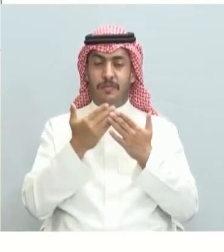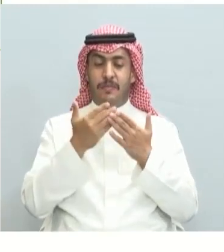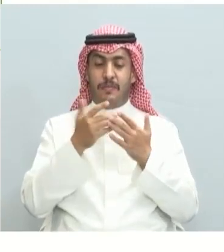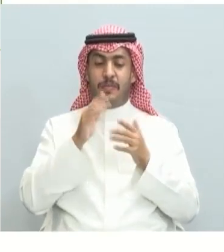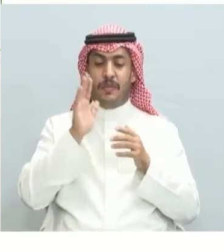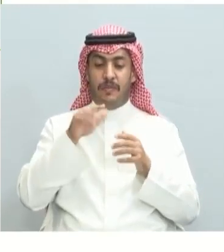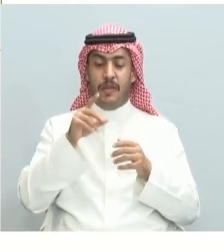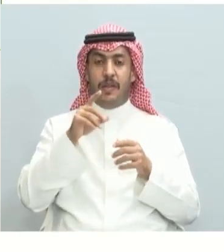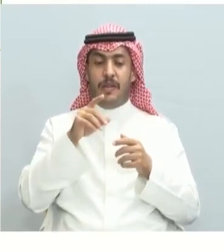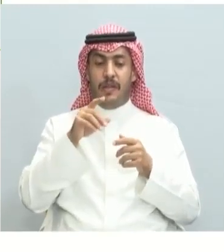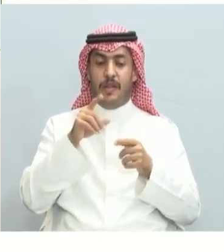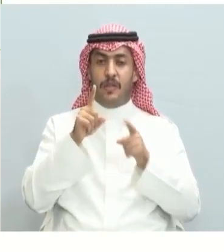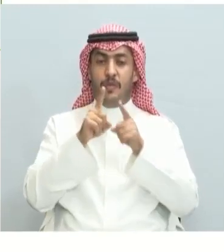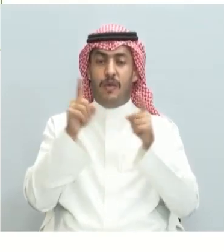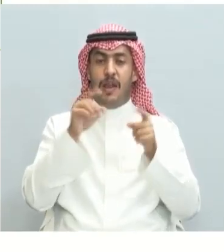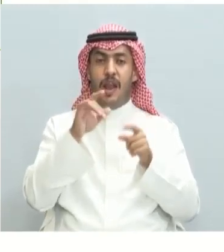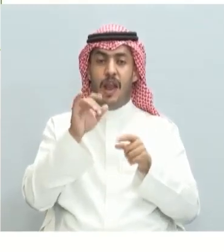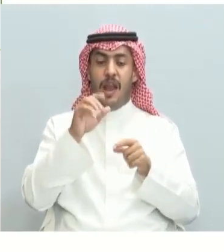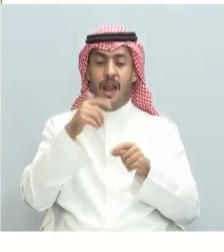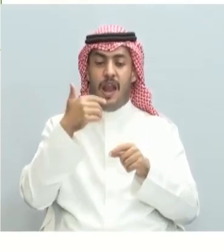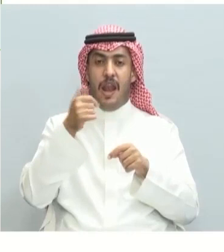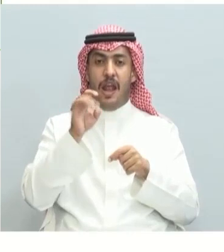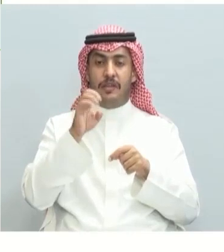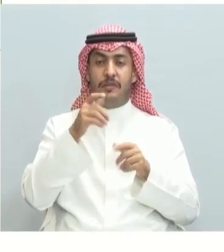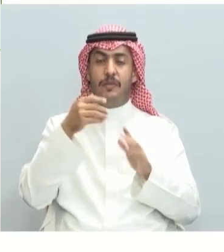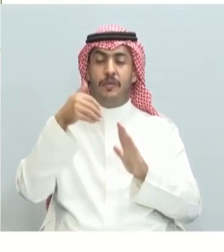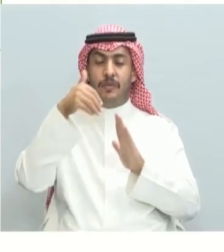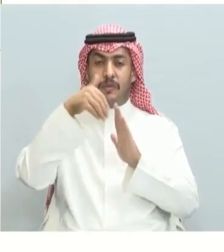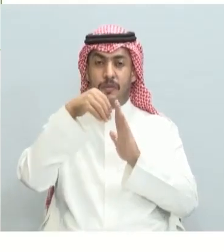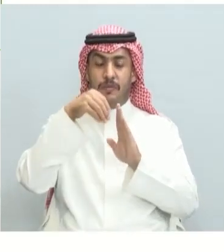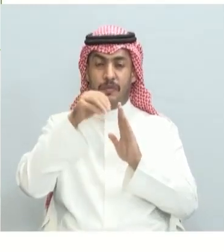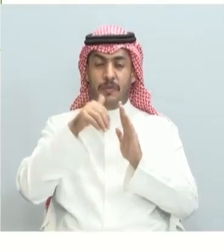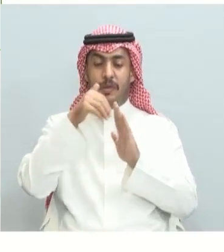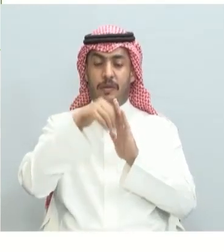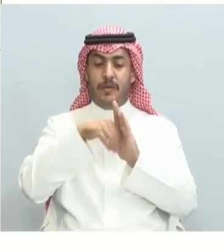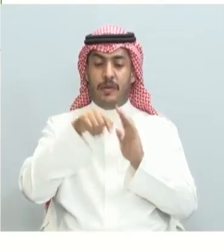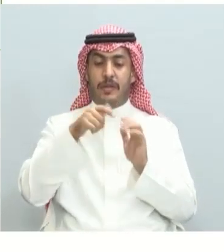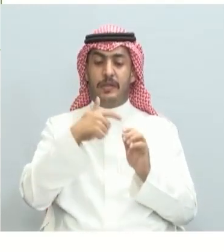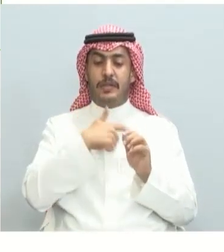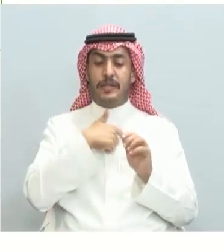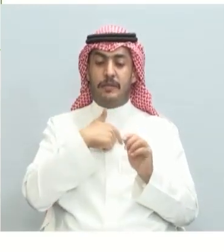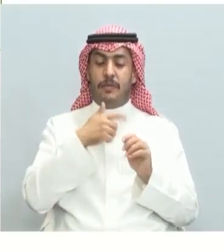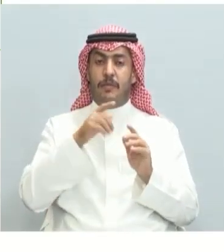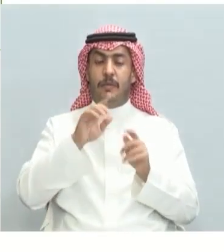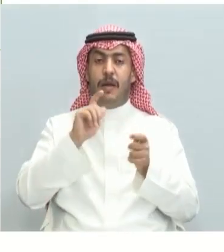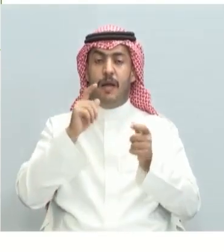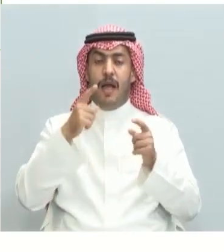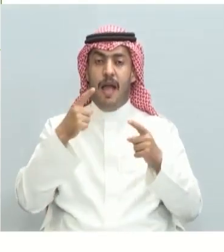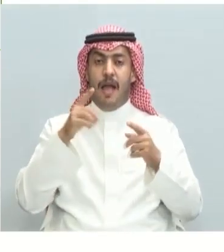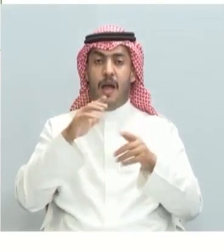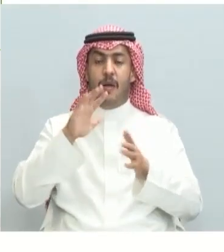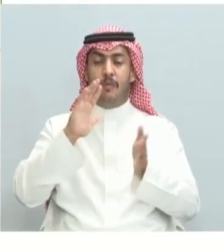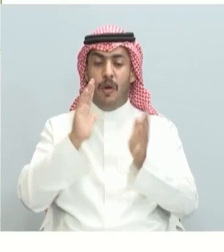طويله الاجل وهو ما يؤدي الى منحنى اخر يسمى منحنى عائد مقلوب